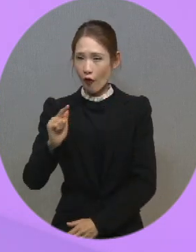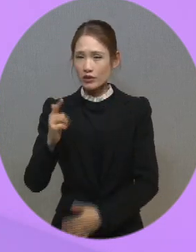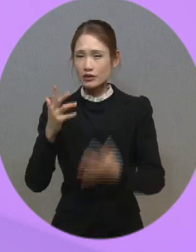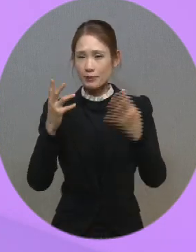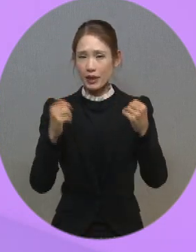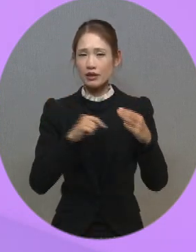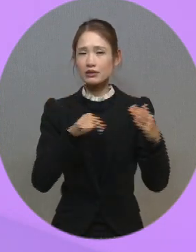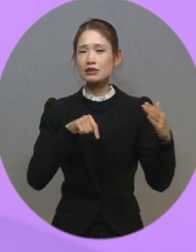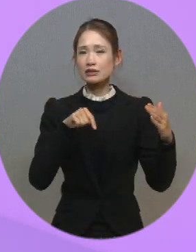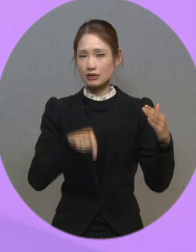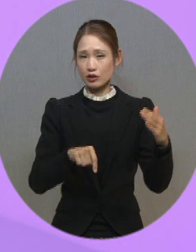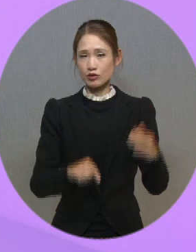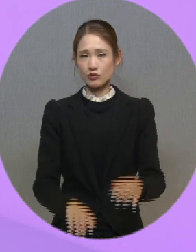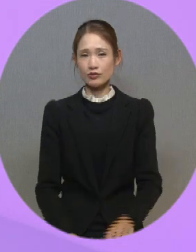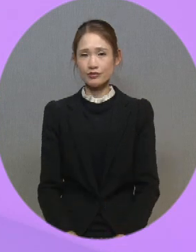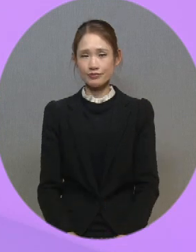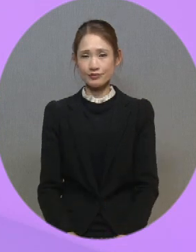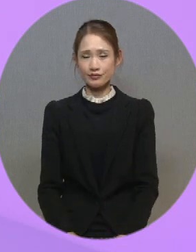그 중에 이제